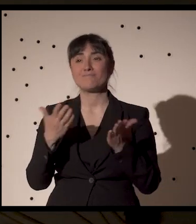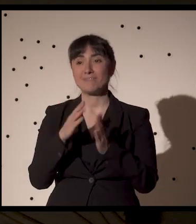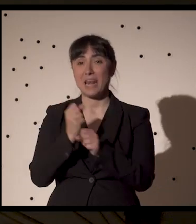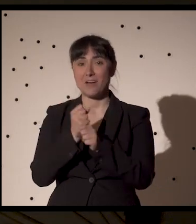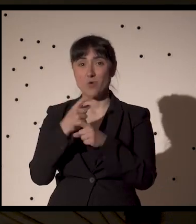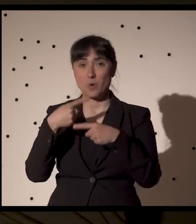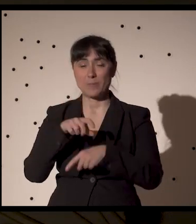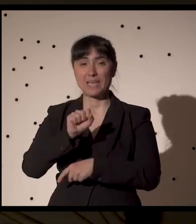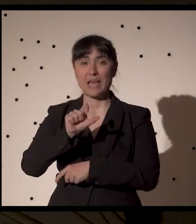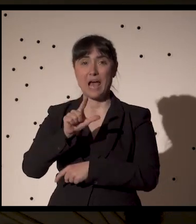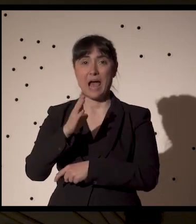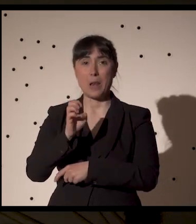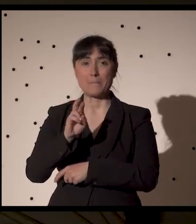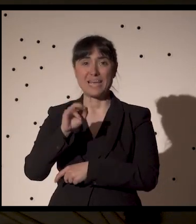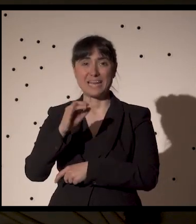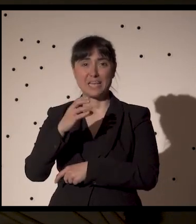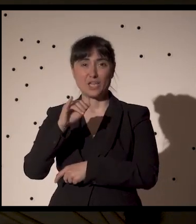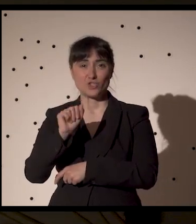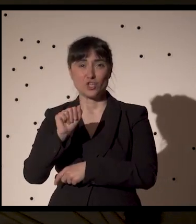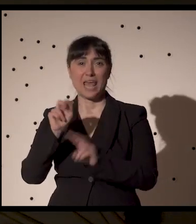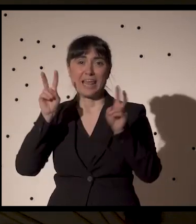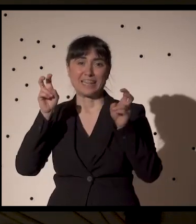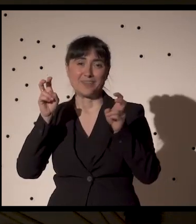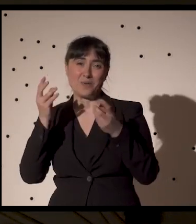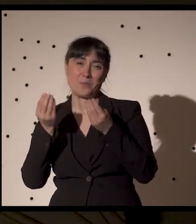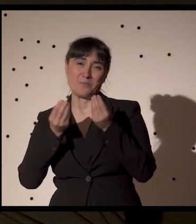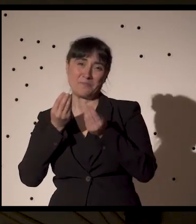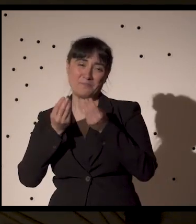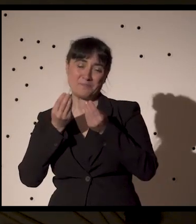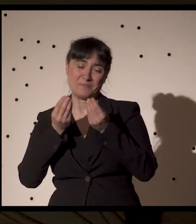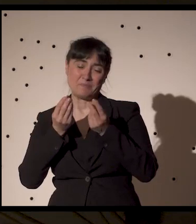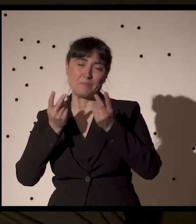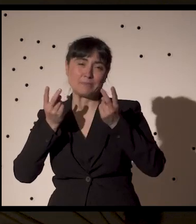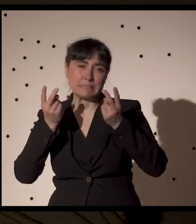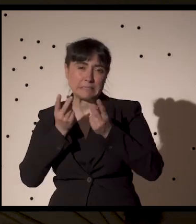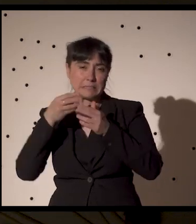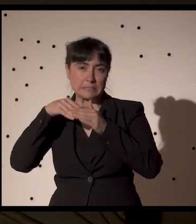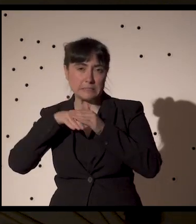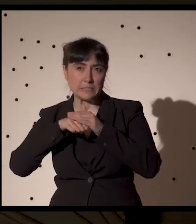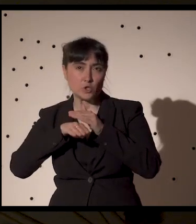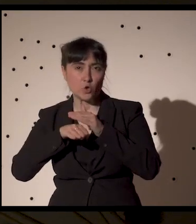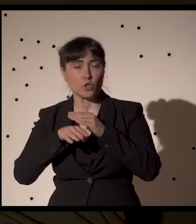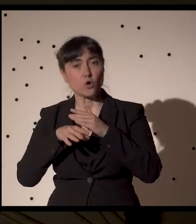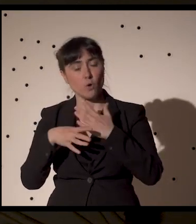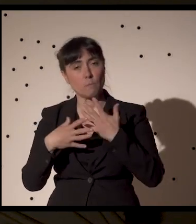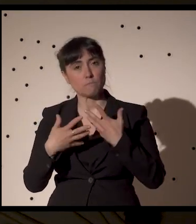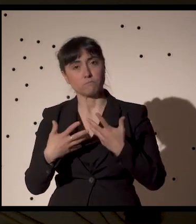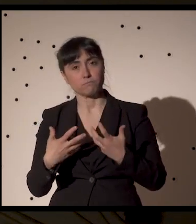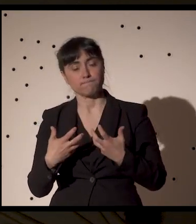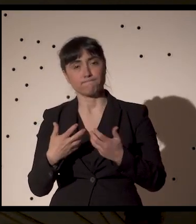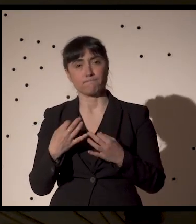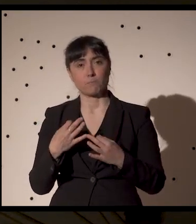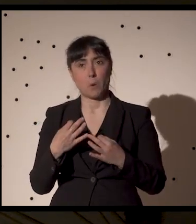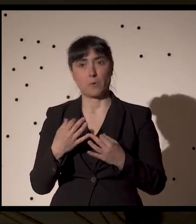di là del titolo giocoso è in realtà un affondo molto lucido e molto